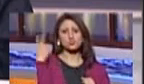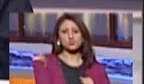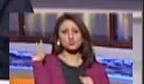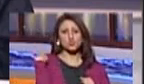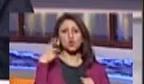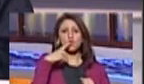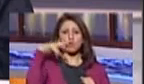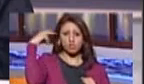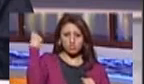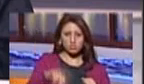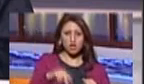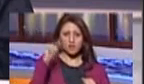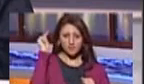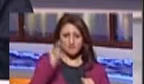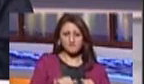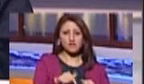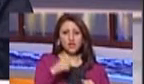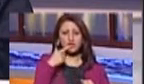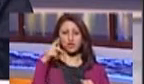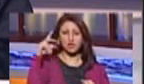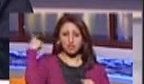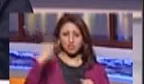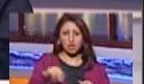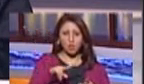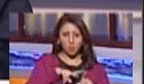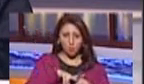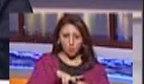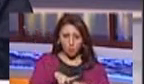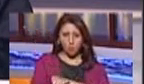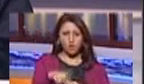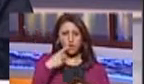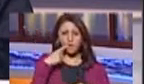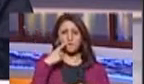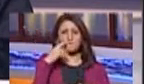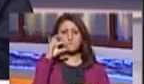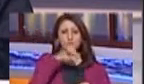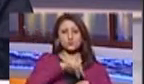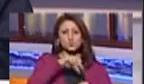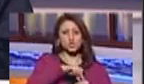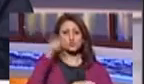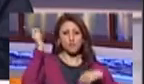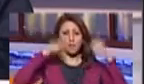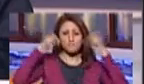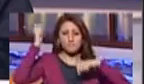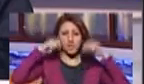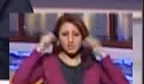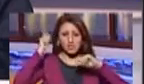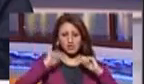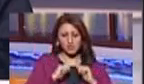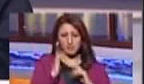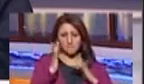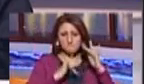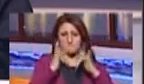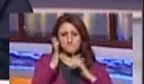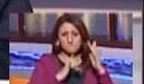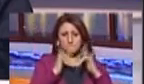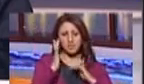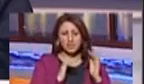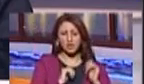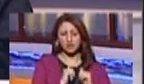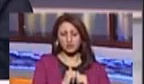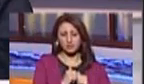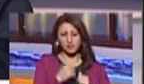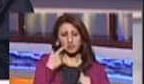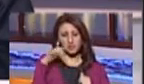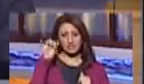وسحله أمام قصر الاتحادية، ودخل المستشفى المطرية بعد ساعات لإقناع المستشفى باستقباله. كاميرا